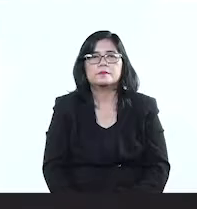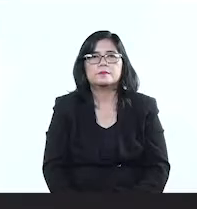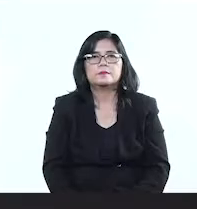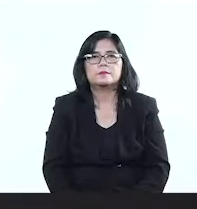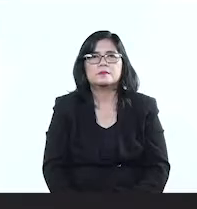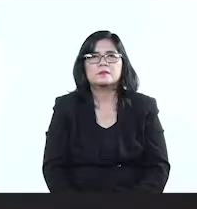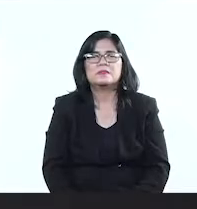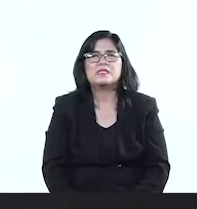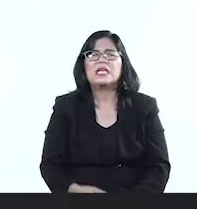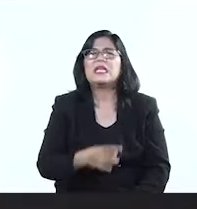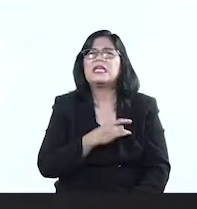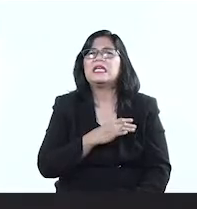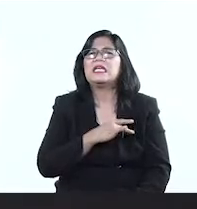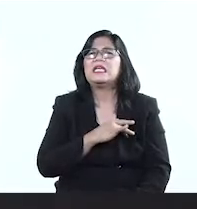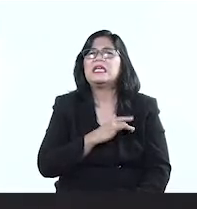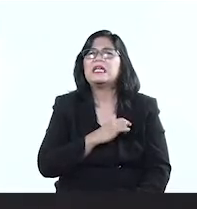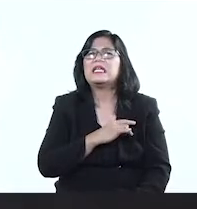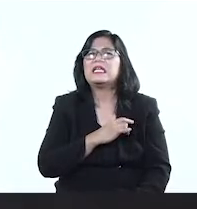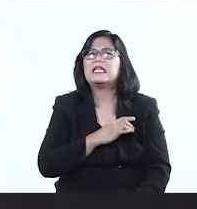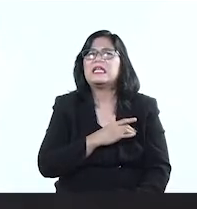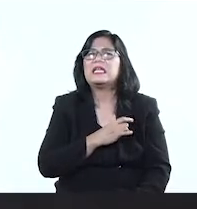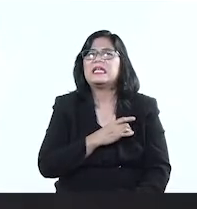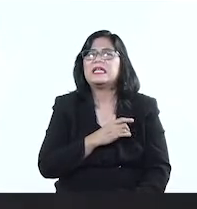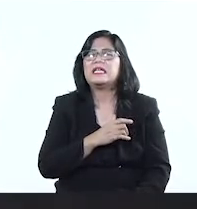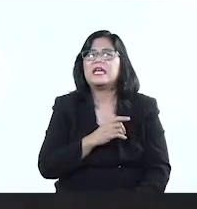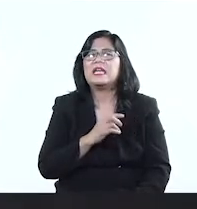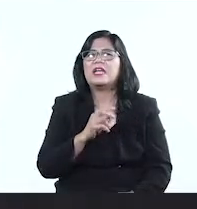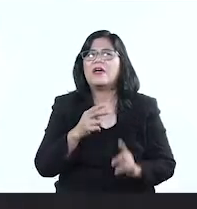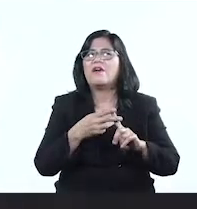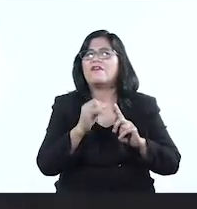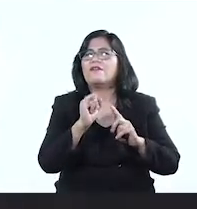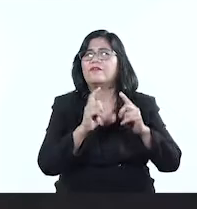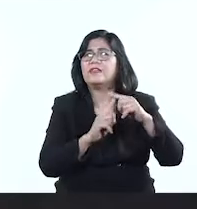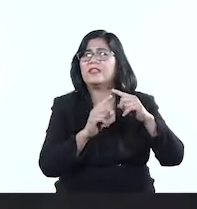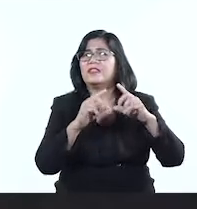hai ih dan fitnah Nah itulah kembar